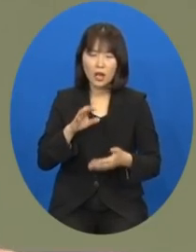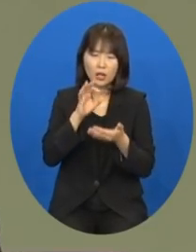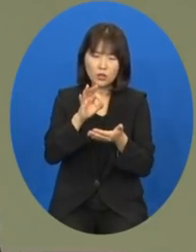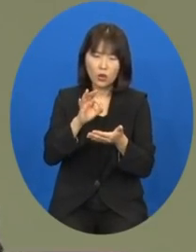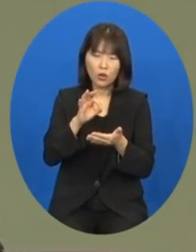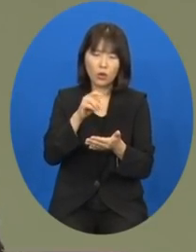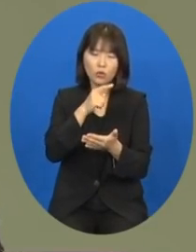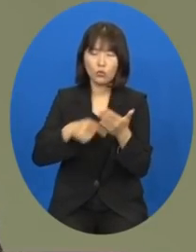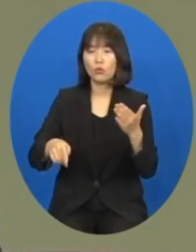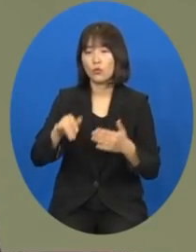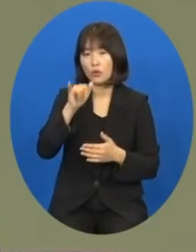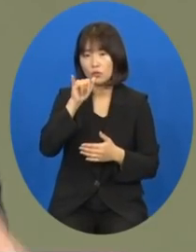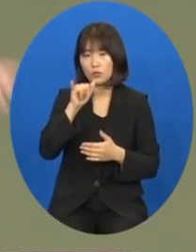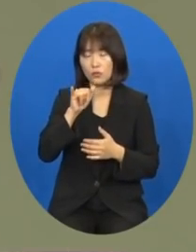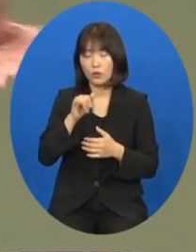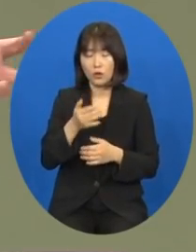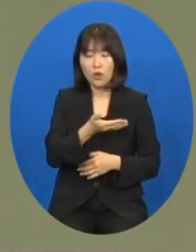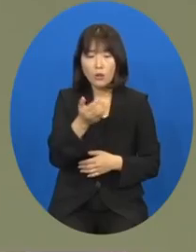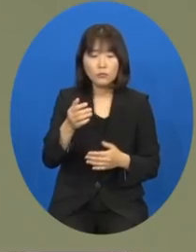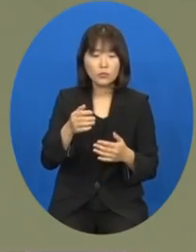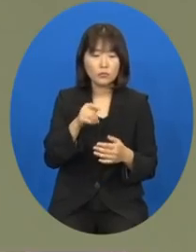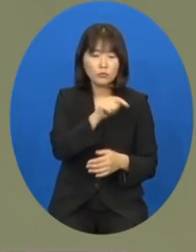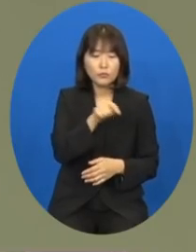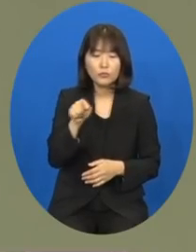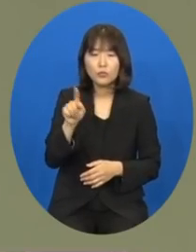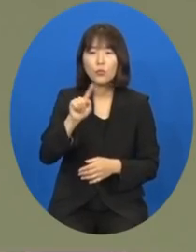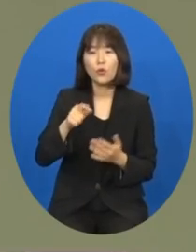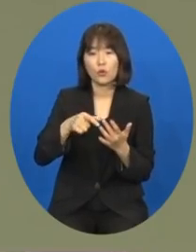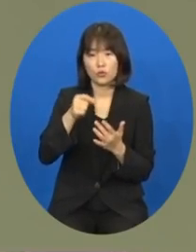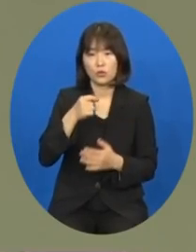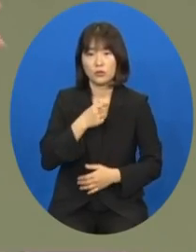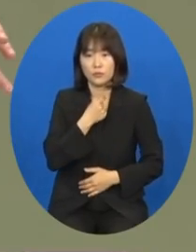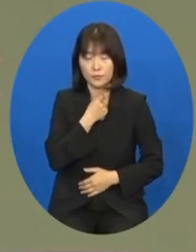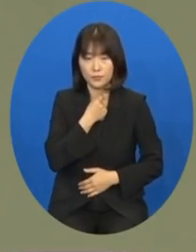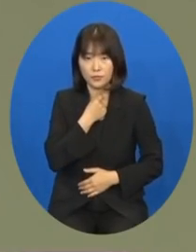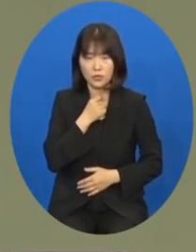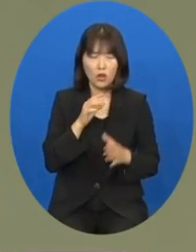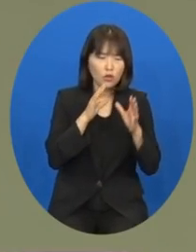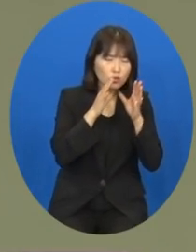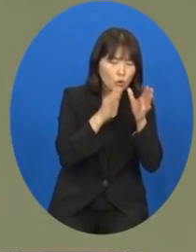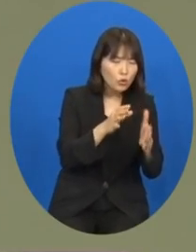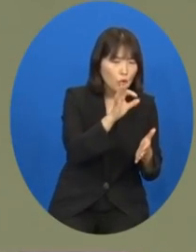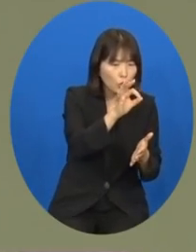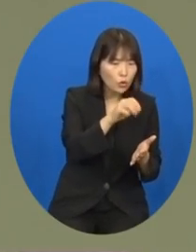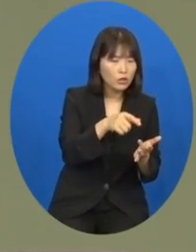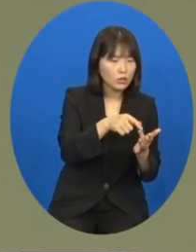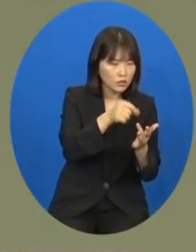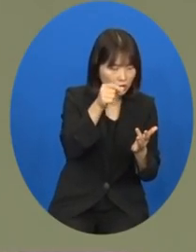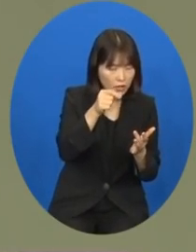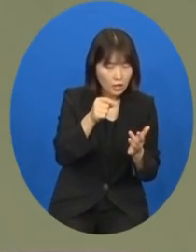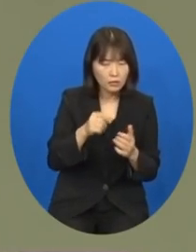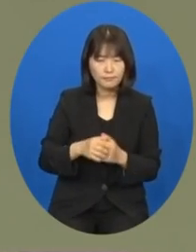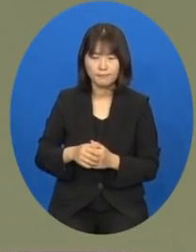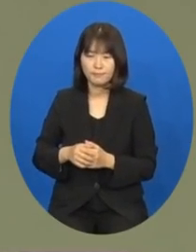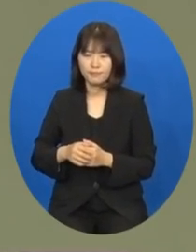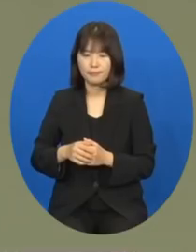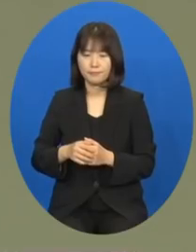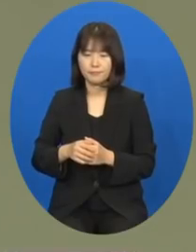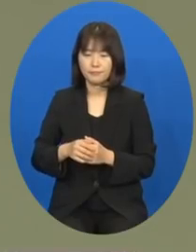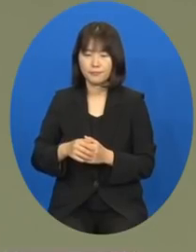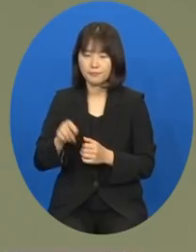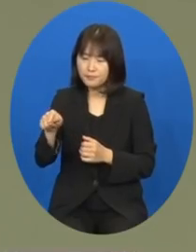선택하시겠습니까 요 속이고 돈을 택하시고 겠습니까 정직하게 하고 좀 들